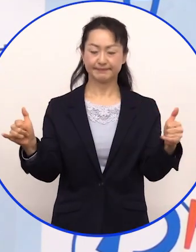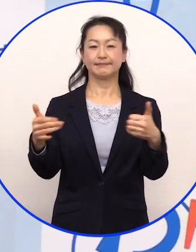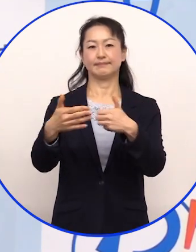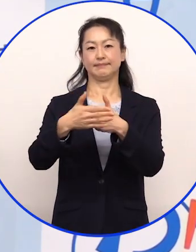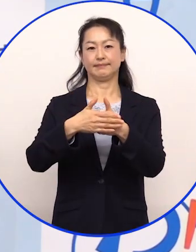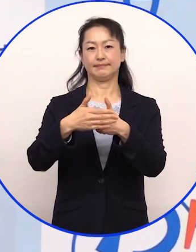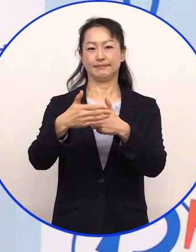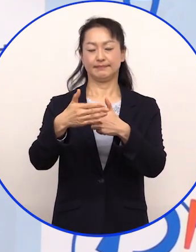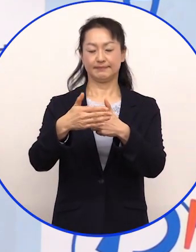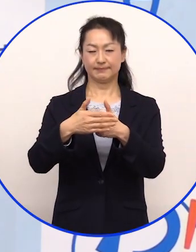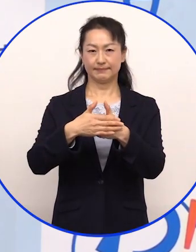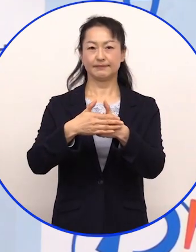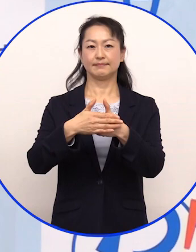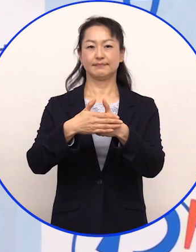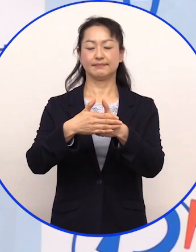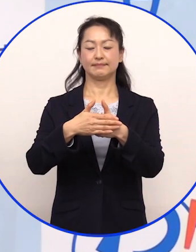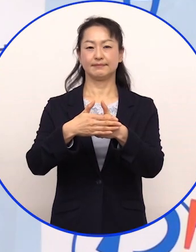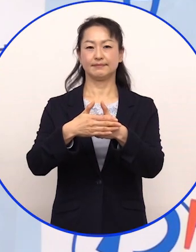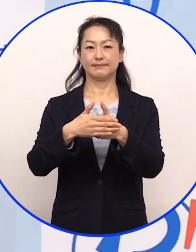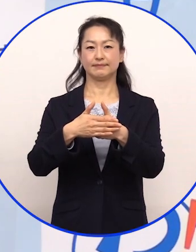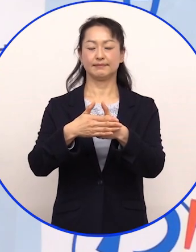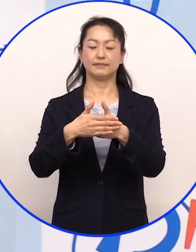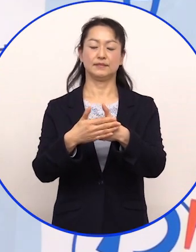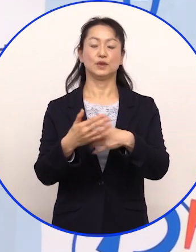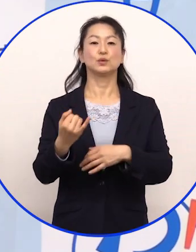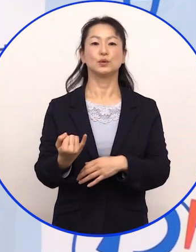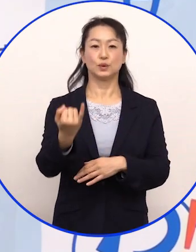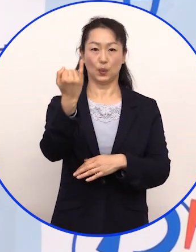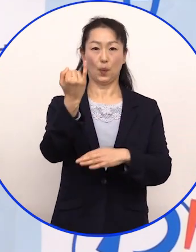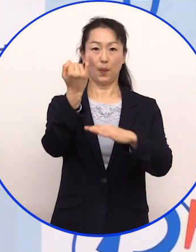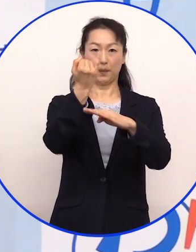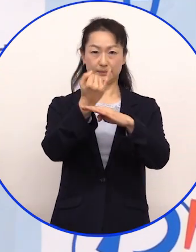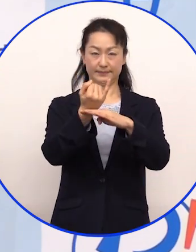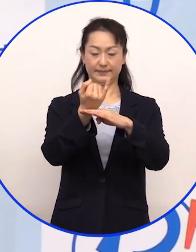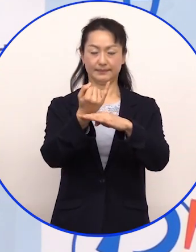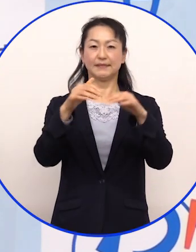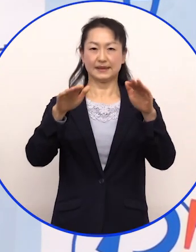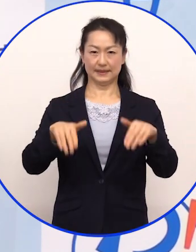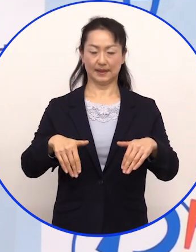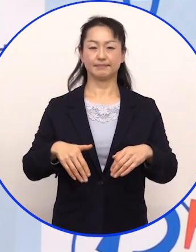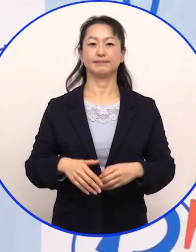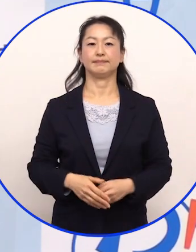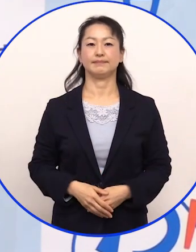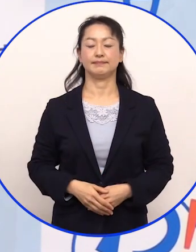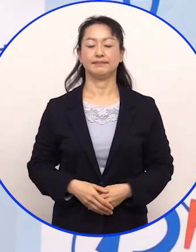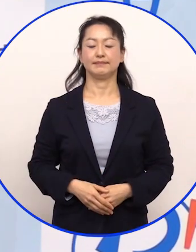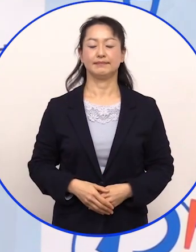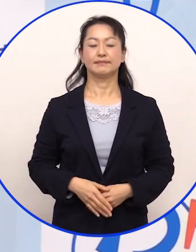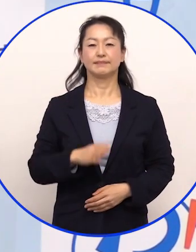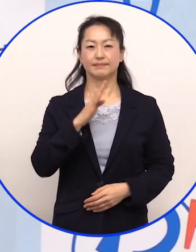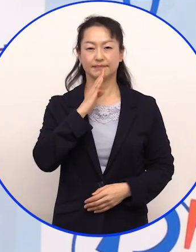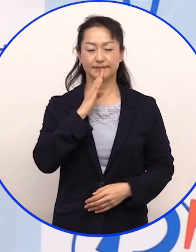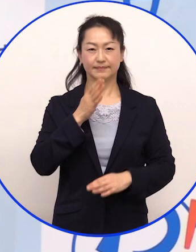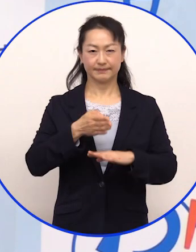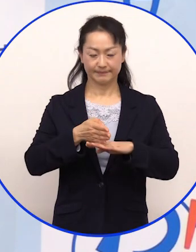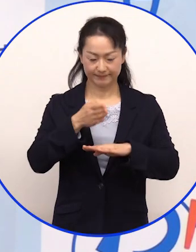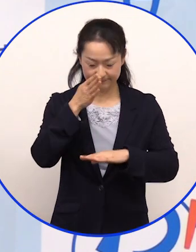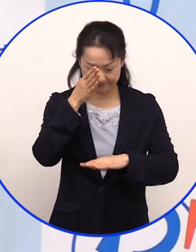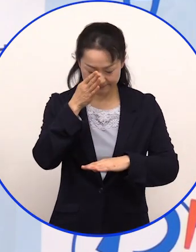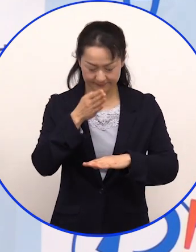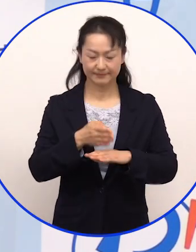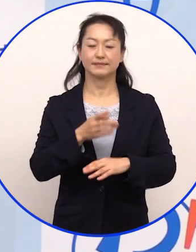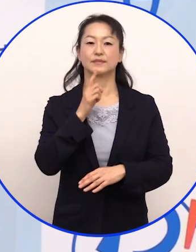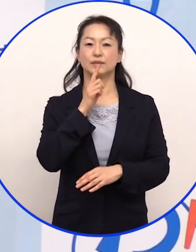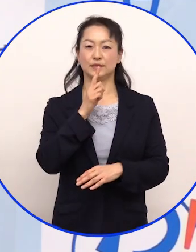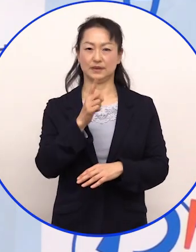援ご支持をいただき品川区長に就任をいたしました。心から感謝申し上げますととも